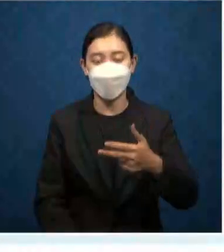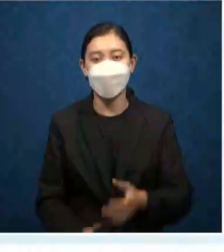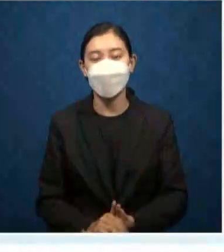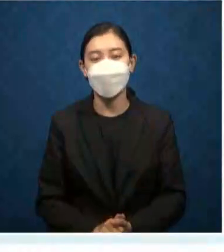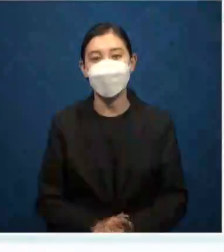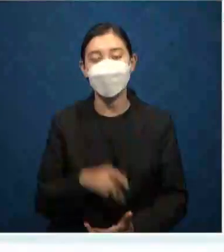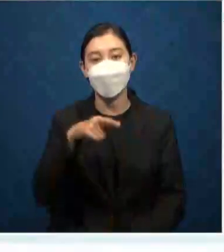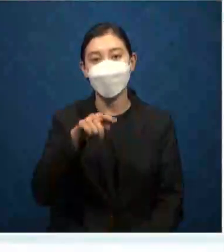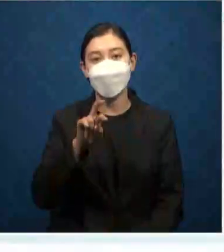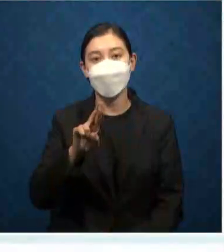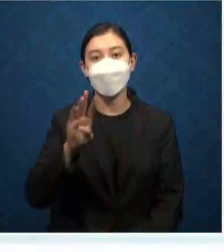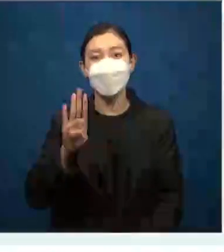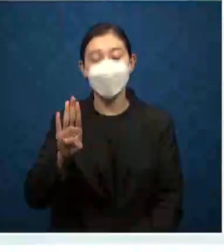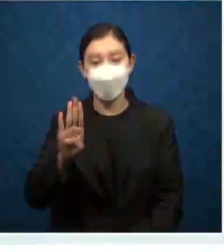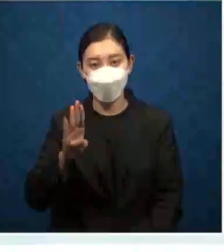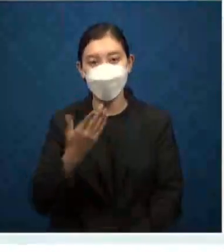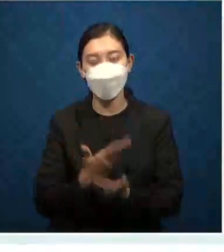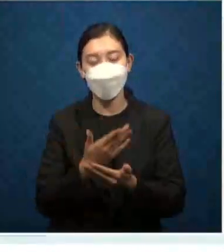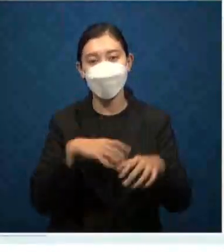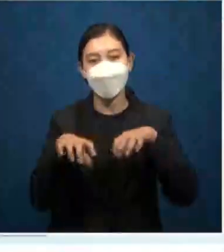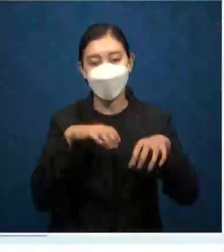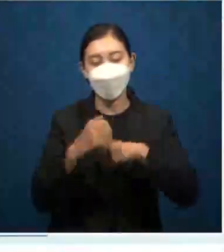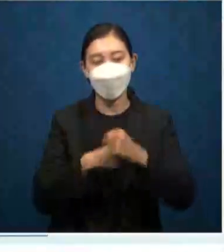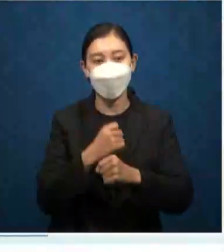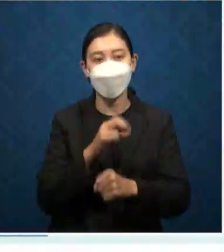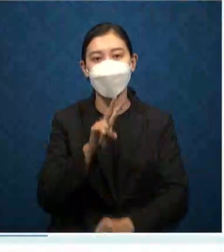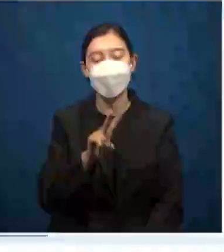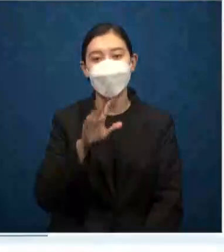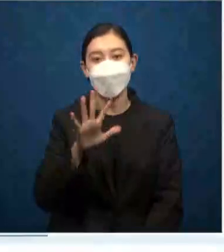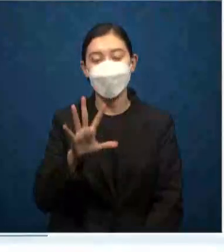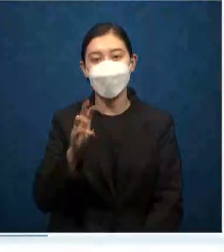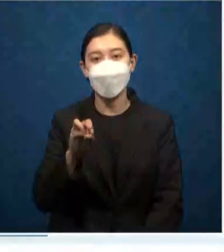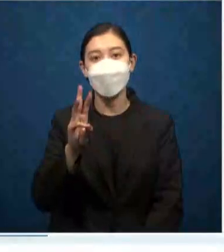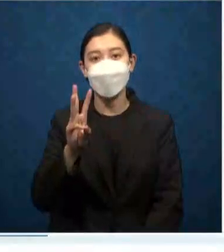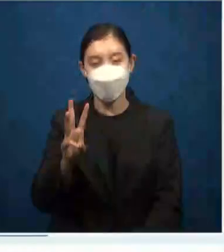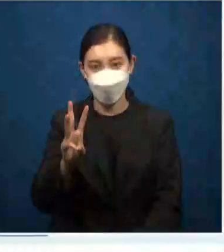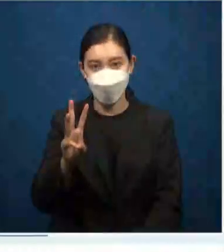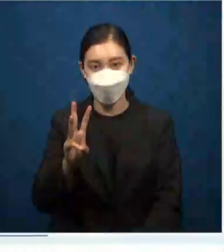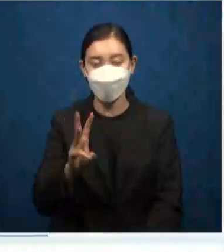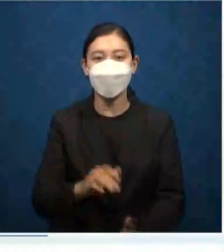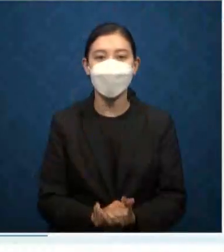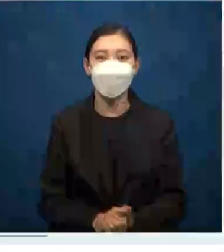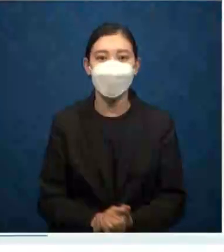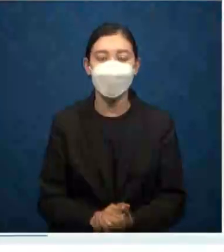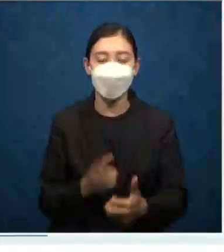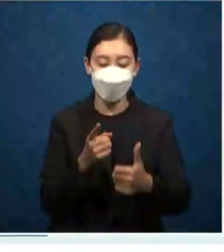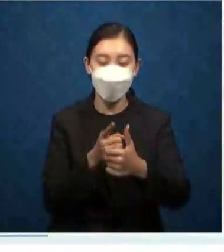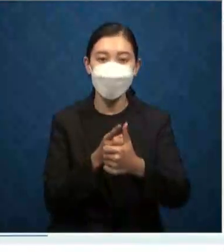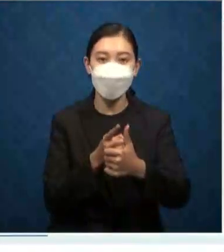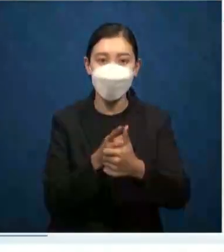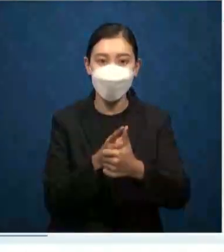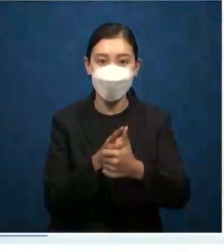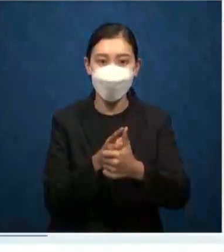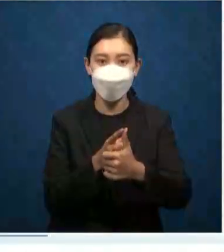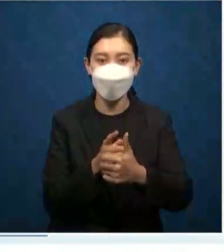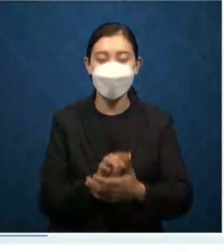บ.งบประมาณ2566เพื่อจะให้ประเทศเดินหน้าต่อไปนะครับ3ประเด็นประเด็นที่1ครับ